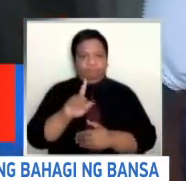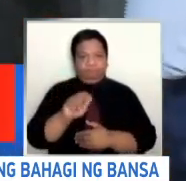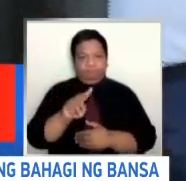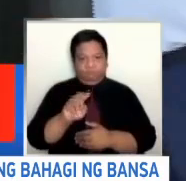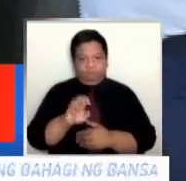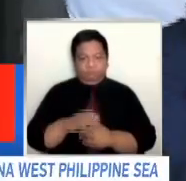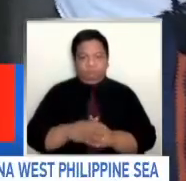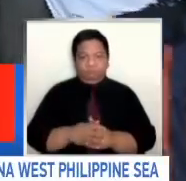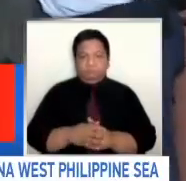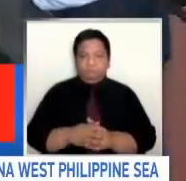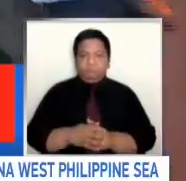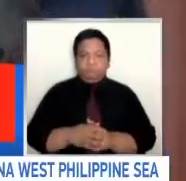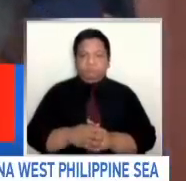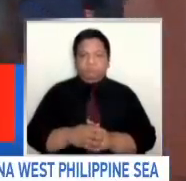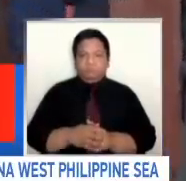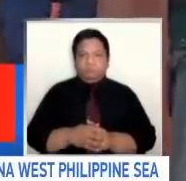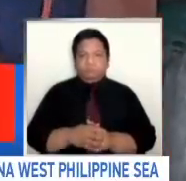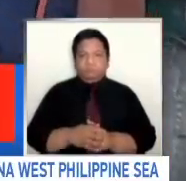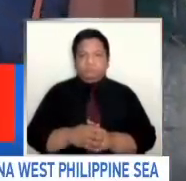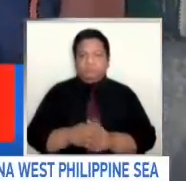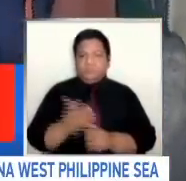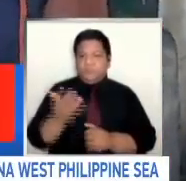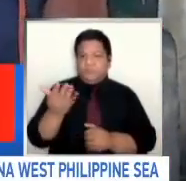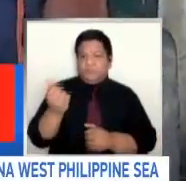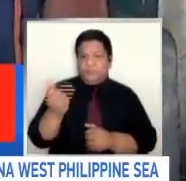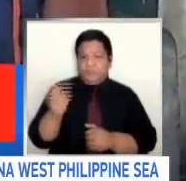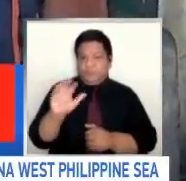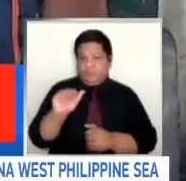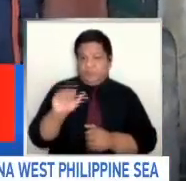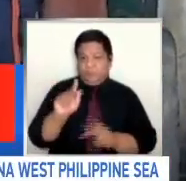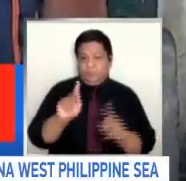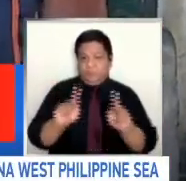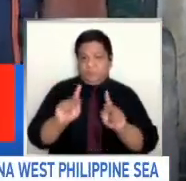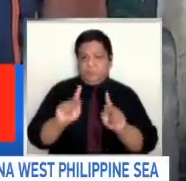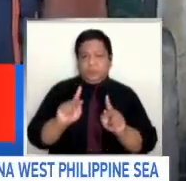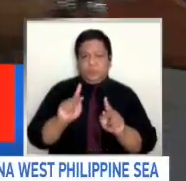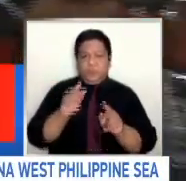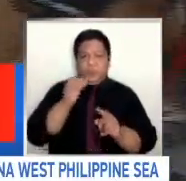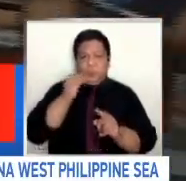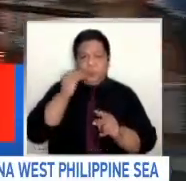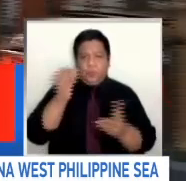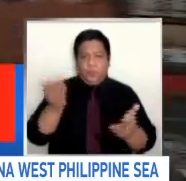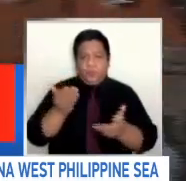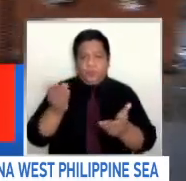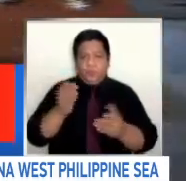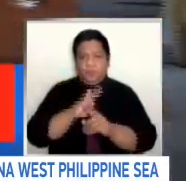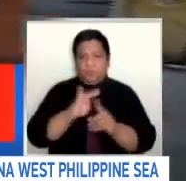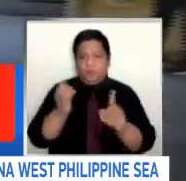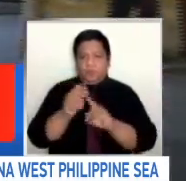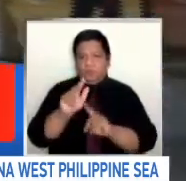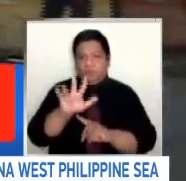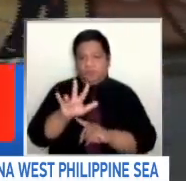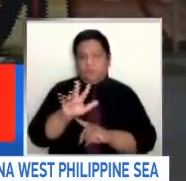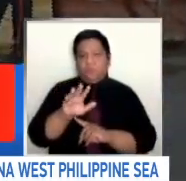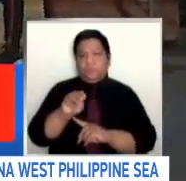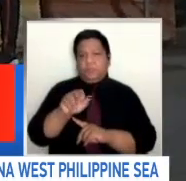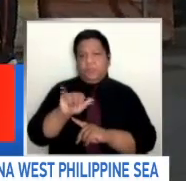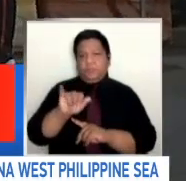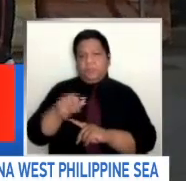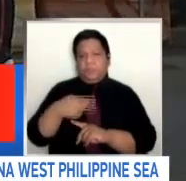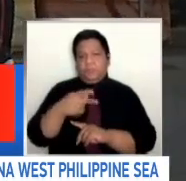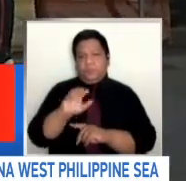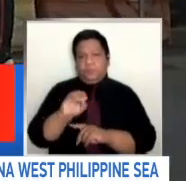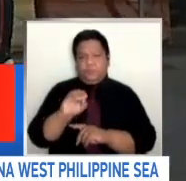11 residente ang COVID positive sa Eskinitang ito sa Barangay 35, Maypaho, Caloocan City. Kaya ni-lockdown ito ng LGU ng isang linggo